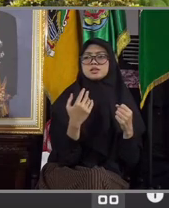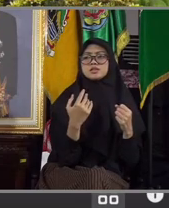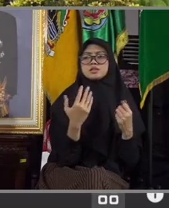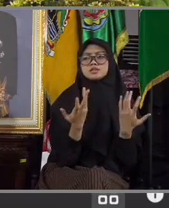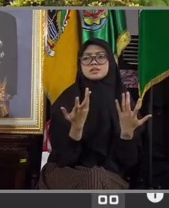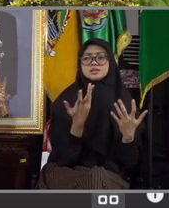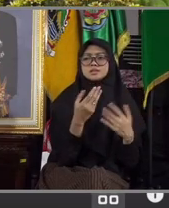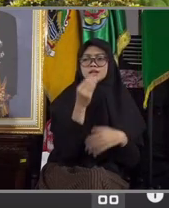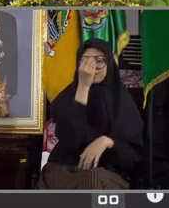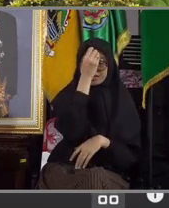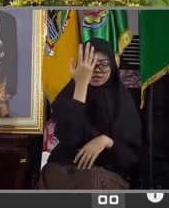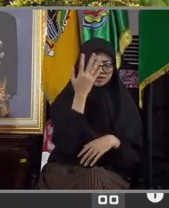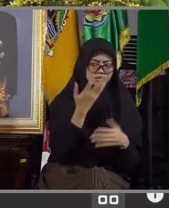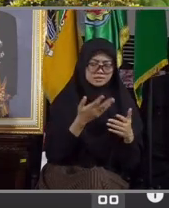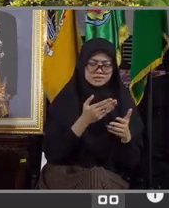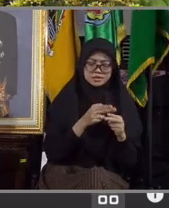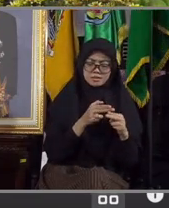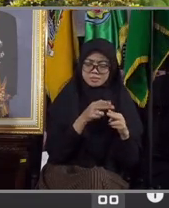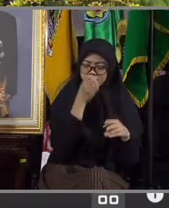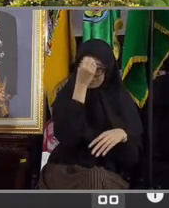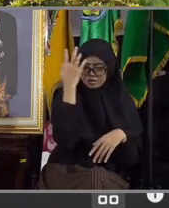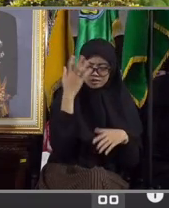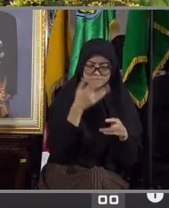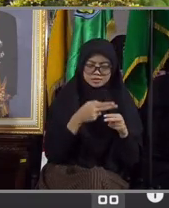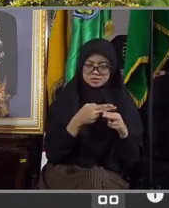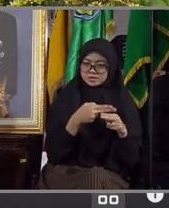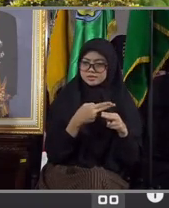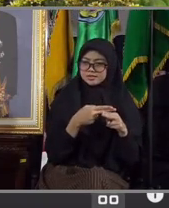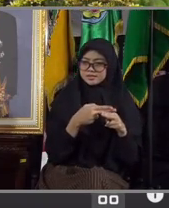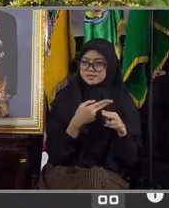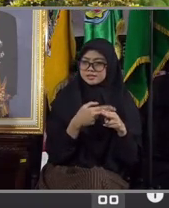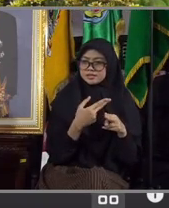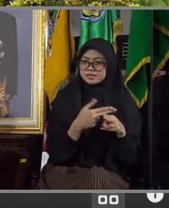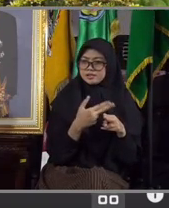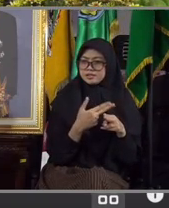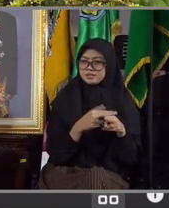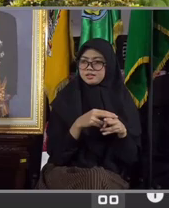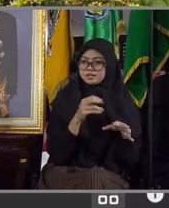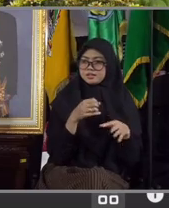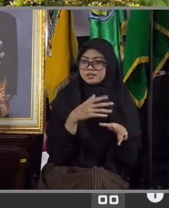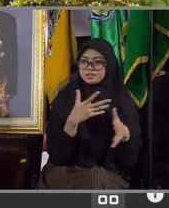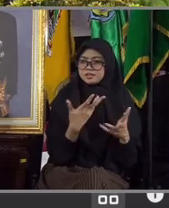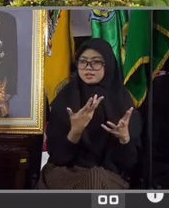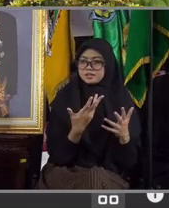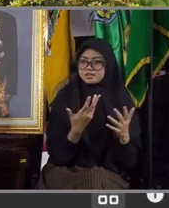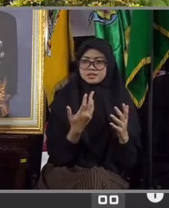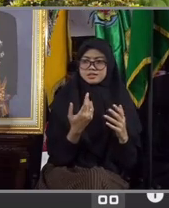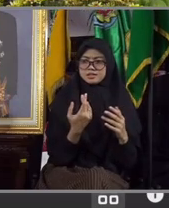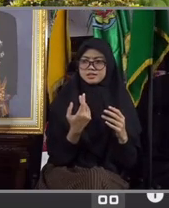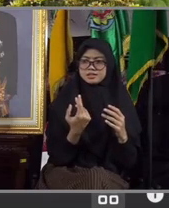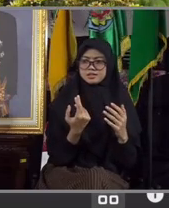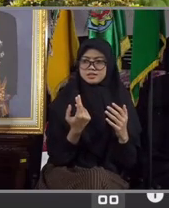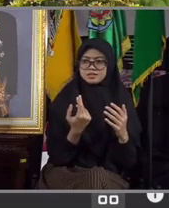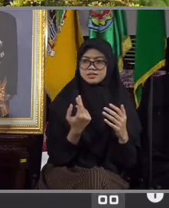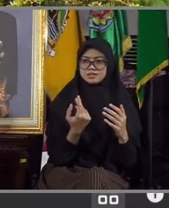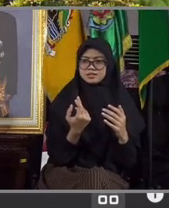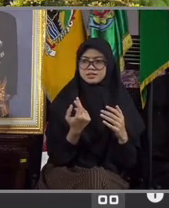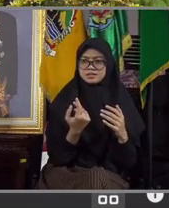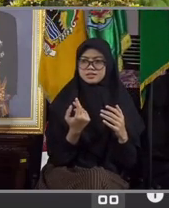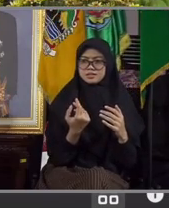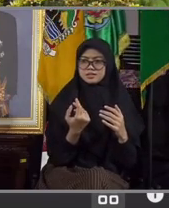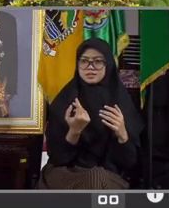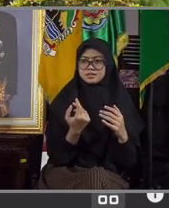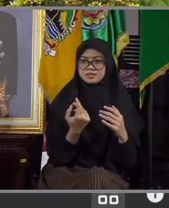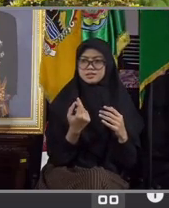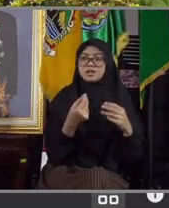namanya? Ini apa? Loh. Gawe udeng-udeng. Ada ini apa? Pakai kena